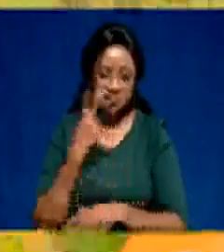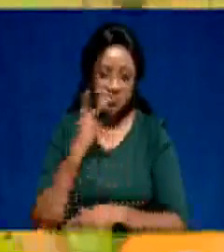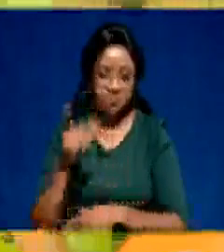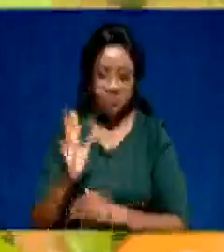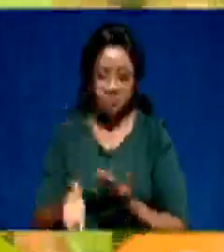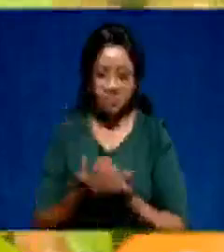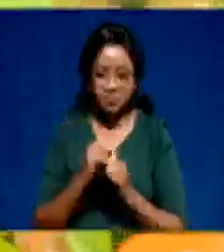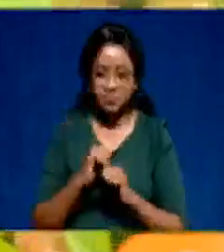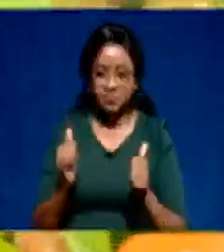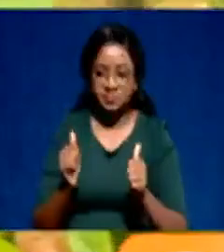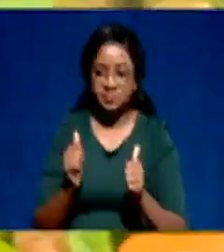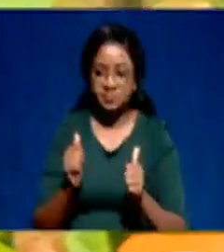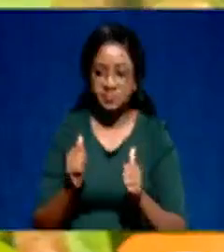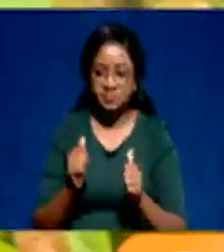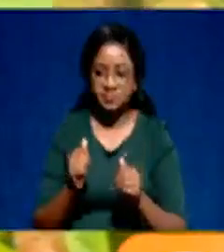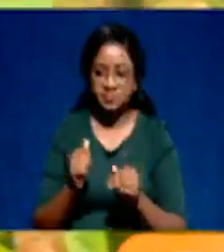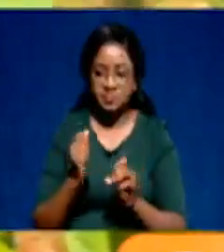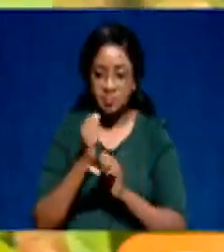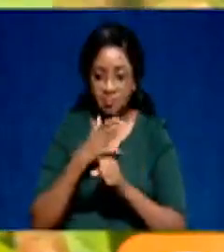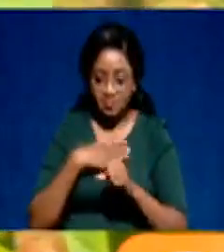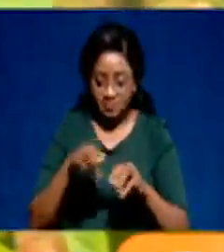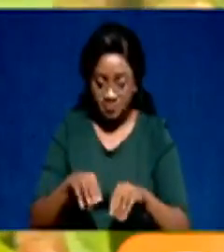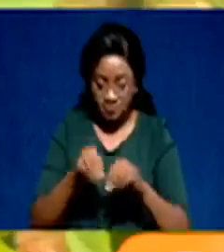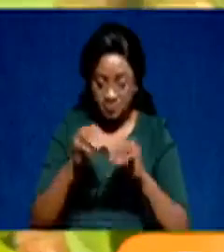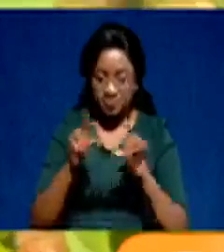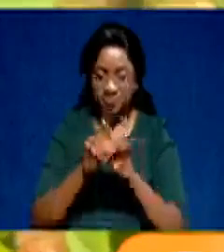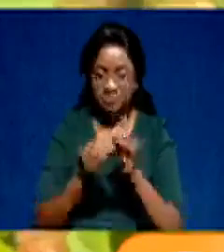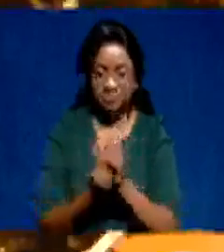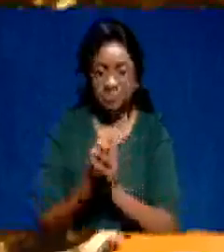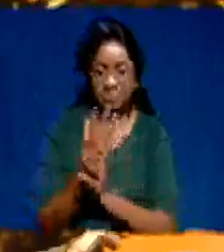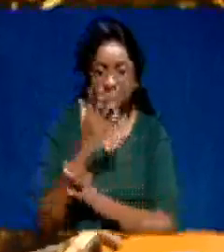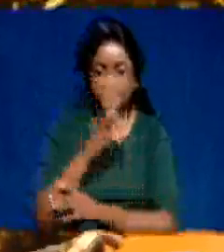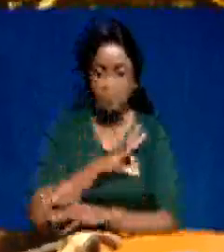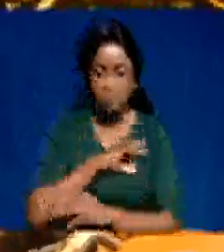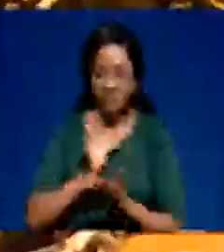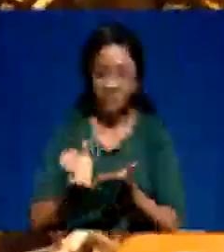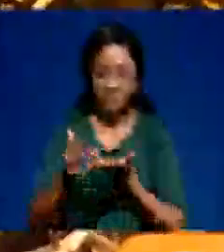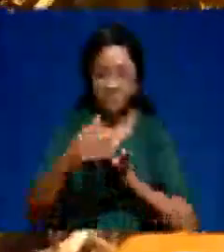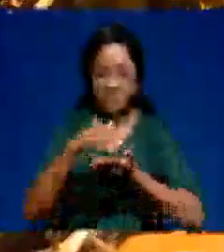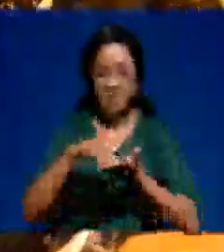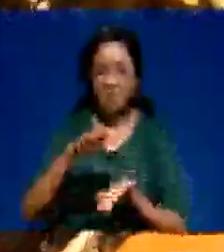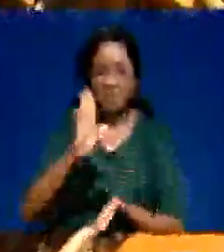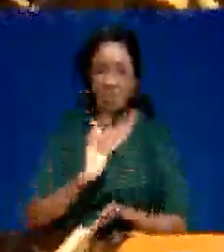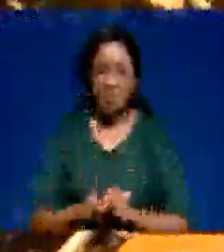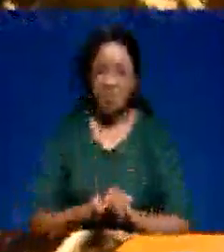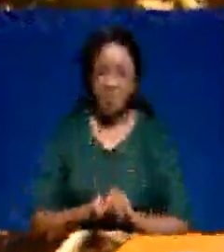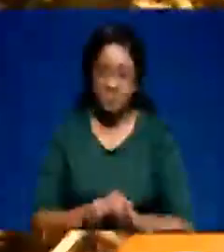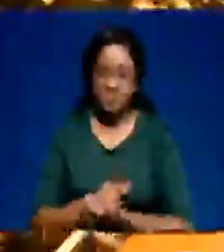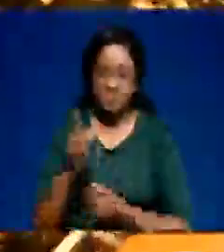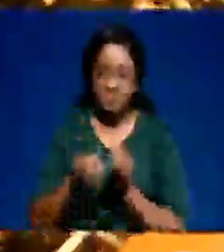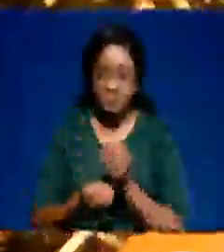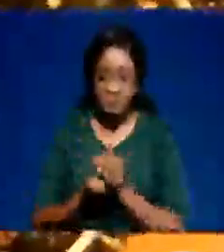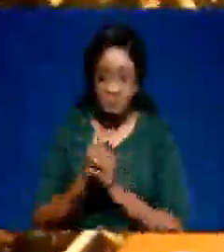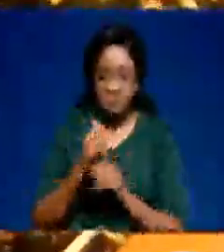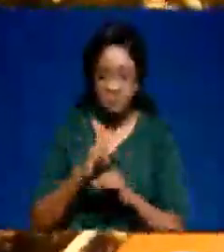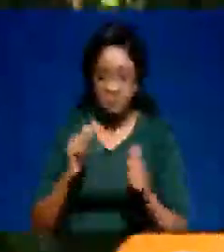mafanikio. Inanitengenezea mchanga na masao inakuwa juu. Kwa hivyo inafanya vizuri kwa mchanga na